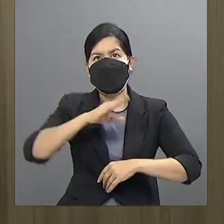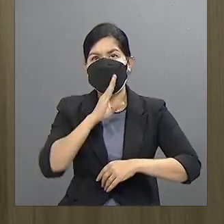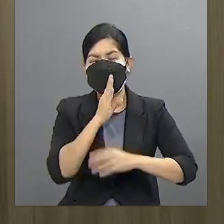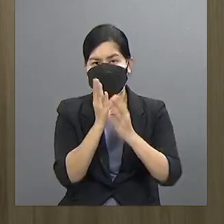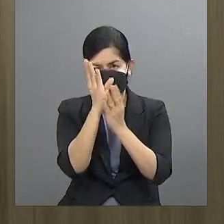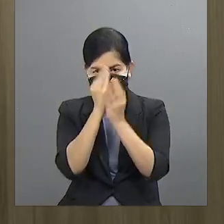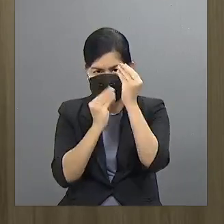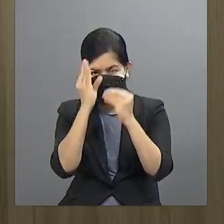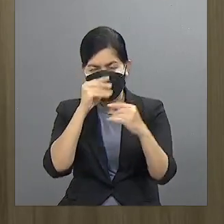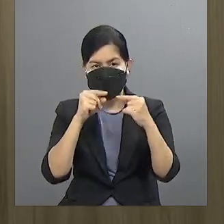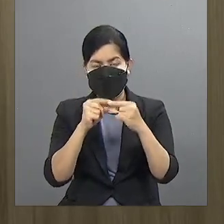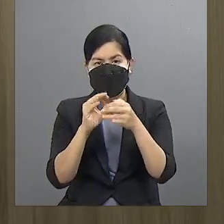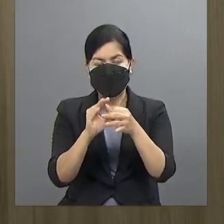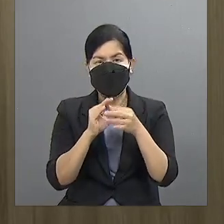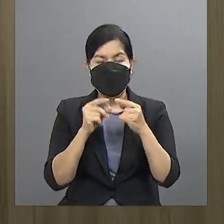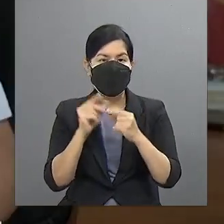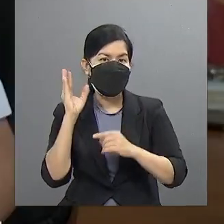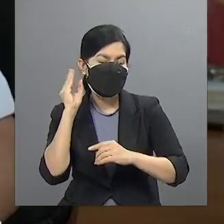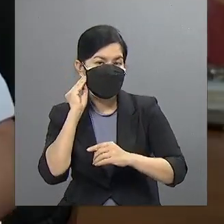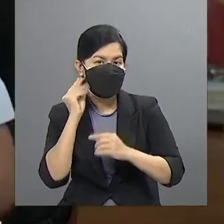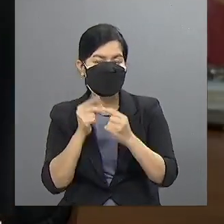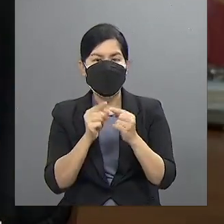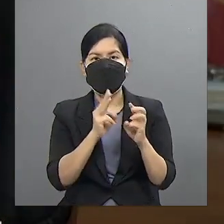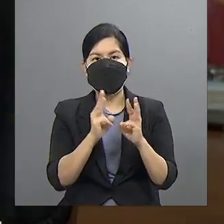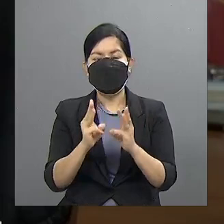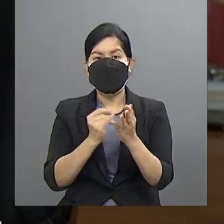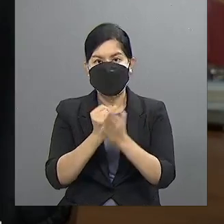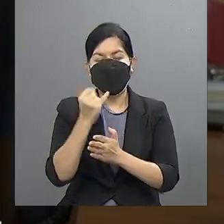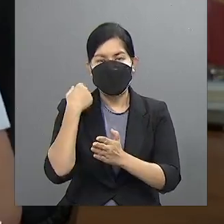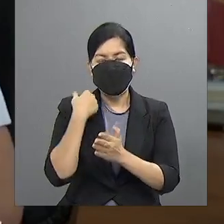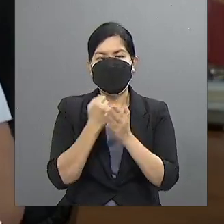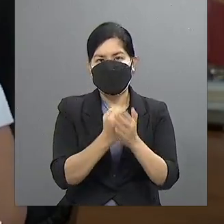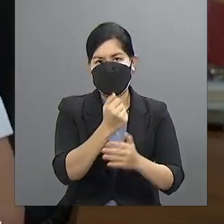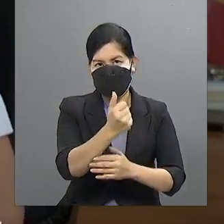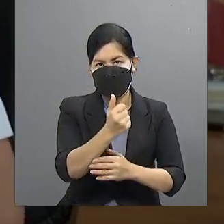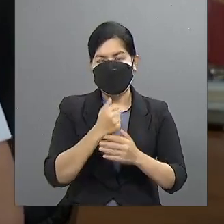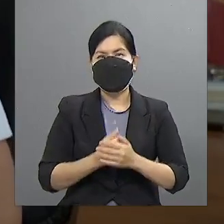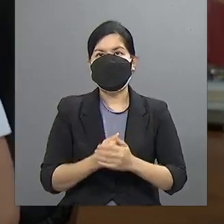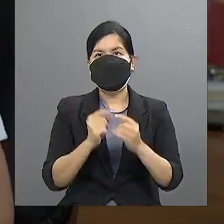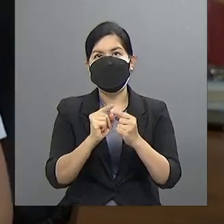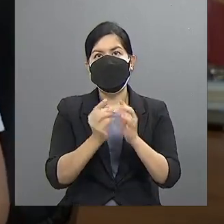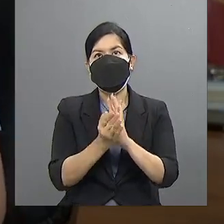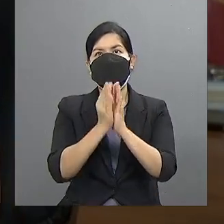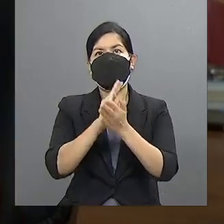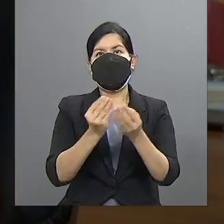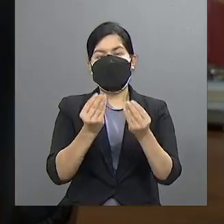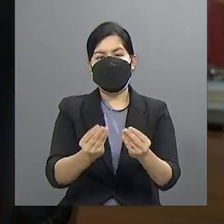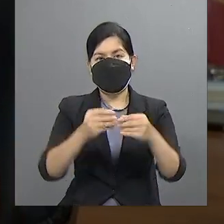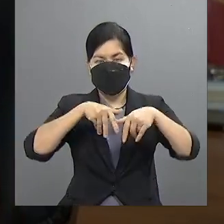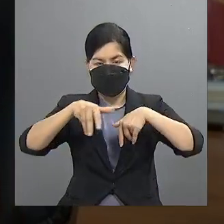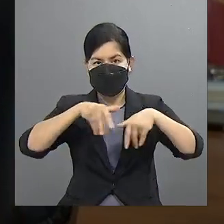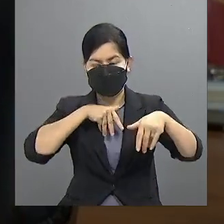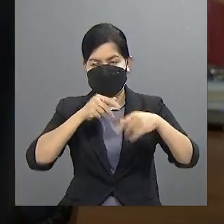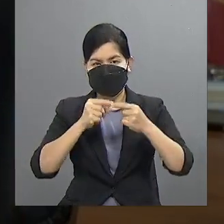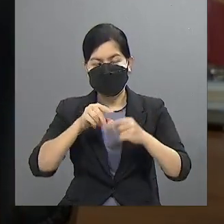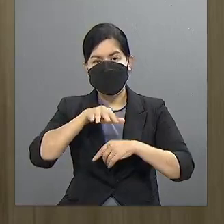องกันไม่ให้คนที่จะเริ่มป่วยเนี่ยป่วยได้ ก็เป็นที่มาของหลักสูตรที่จะพัฒนาให้ประชาชนทั่วไปเนี่ยสามารถมาเรียนรู้ได้ในหลักสูตรออนไลน์แล้วก